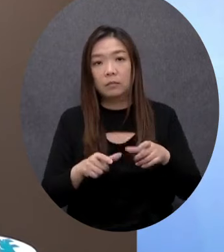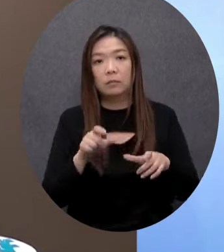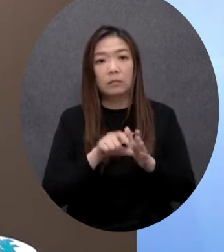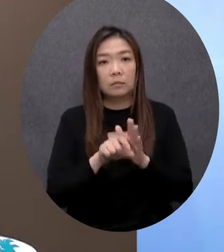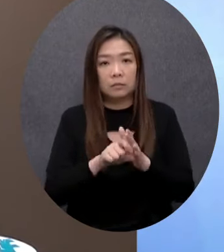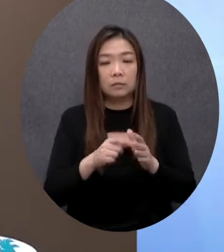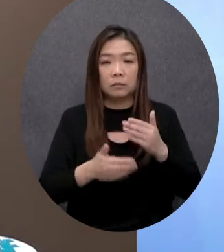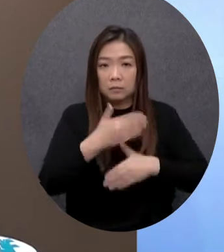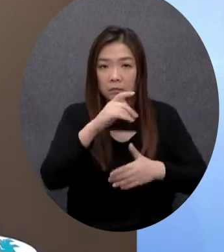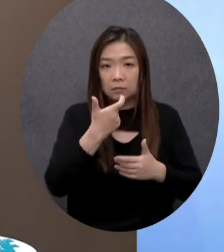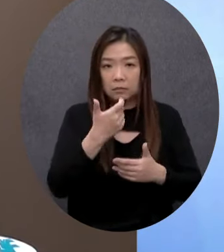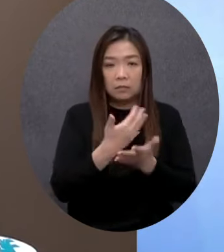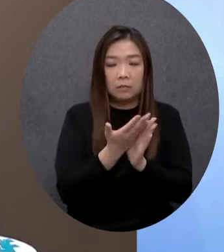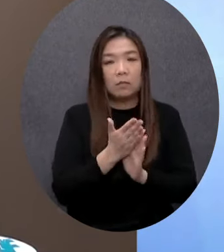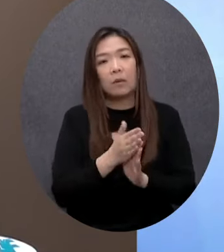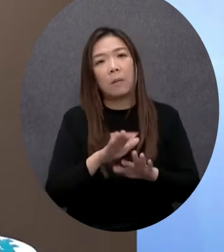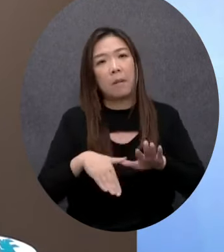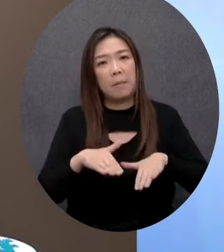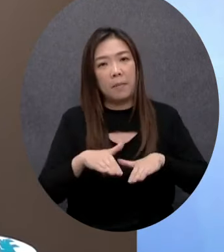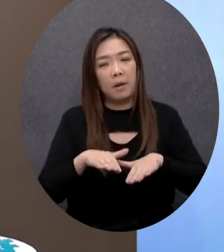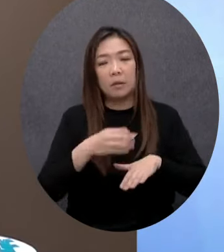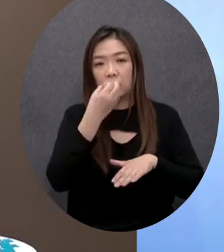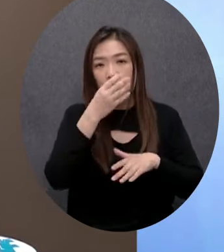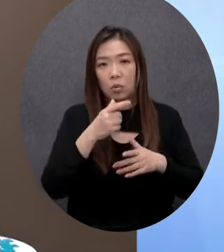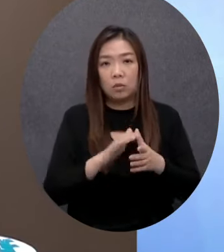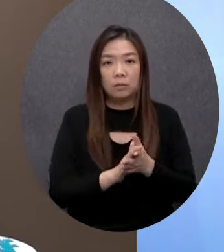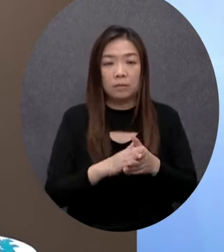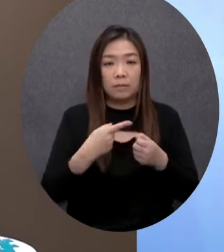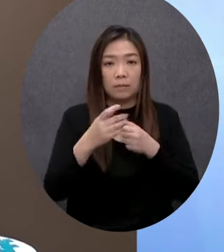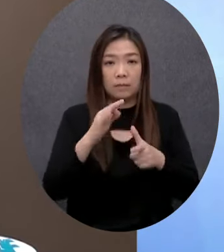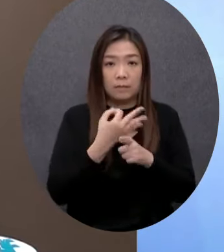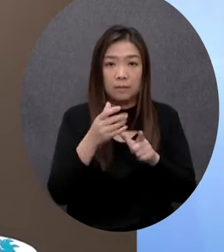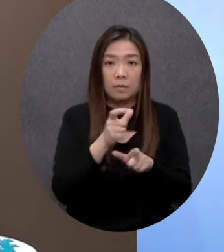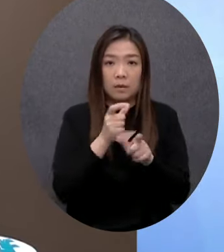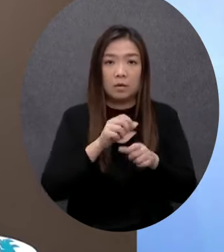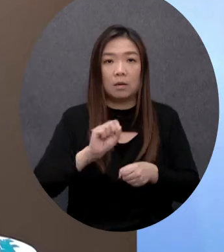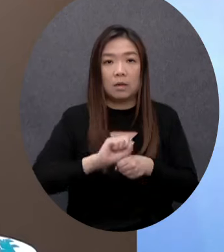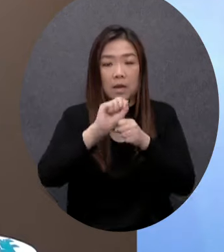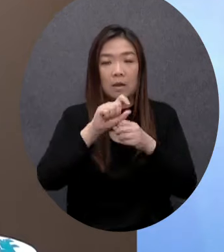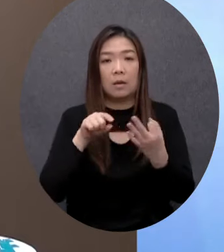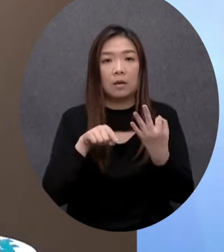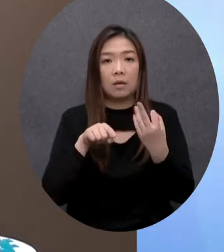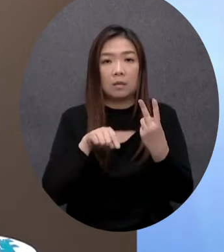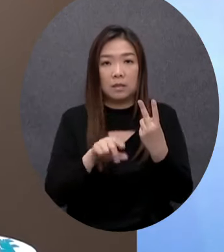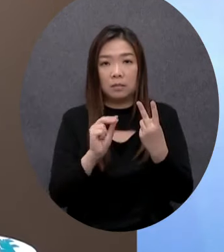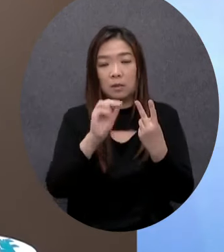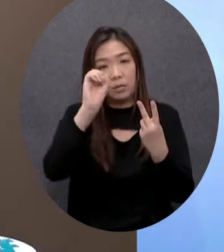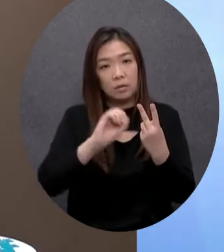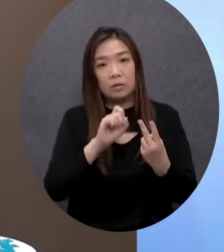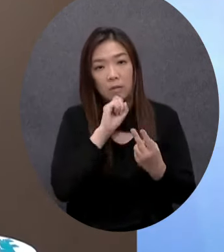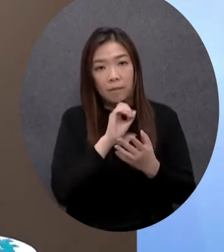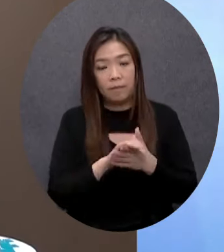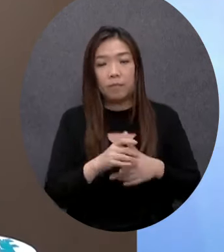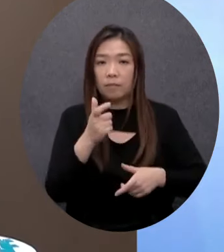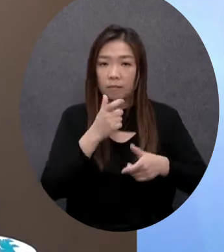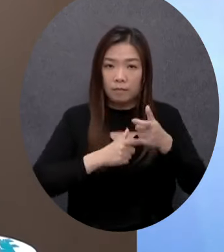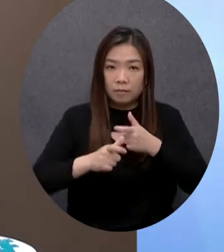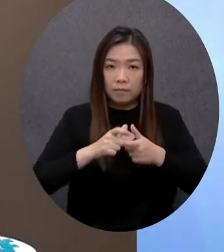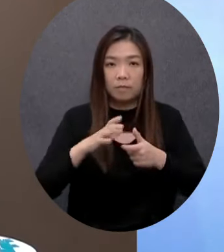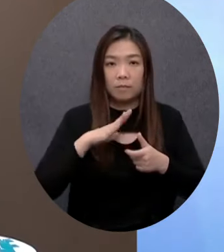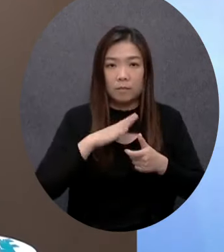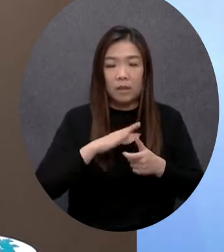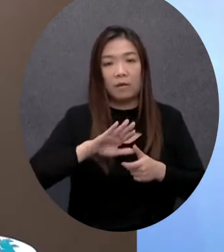地，但係咧就香港第一季咧其實個經濟增長都有2.7%嘅，咁咧就市場嚟講咧都反